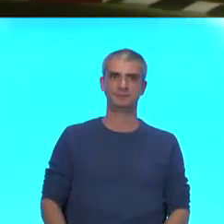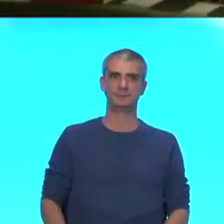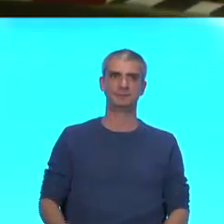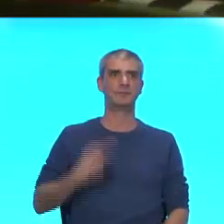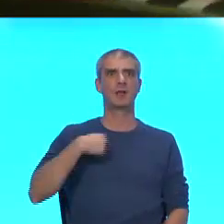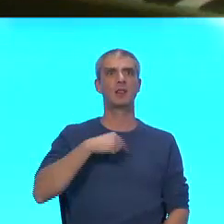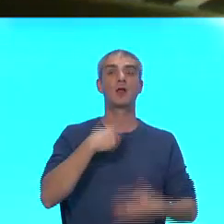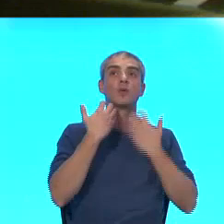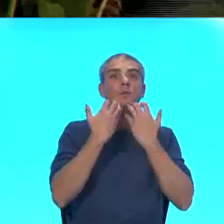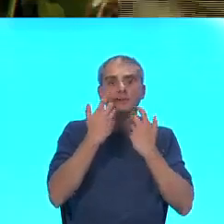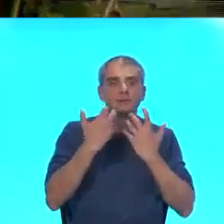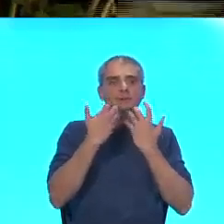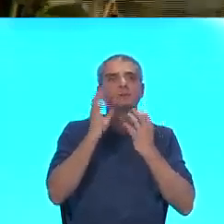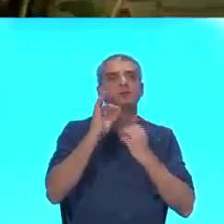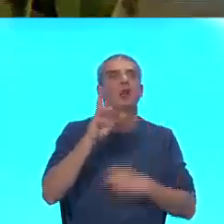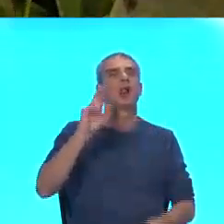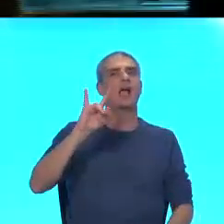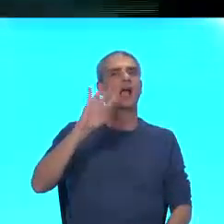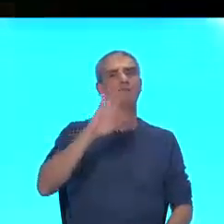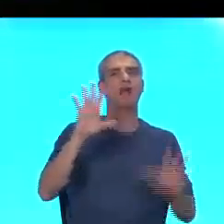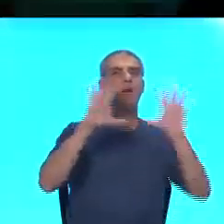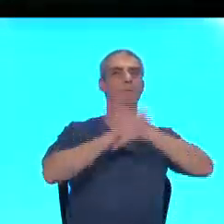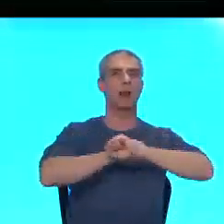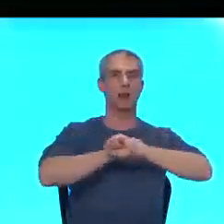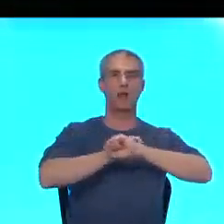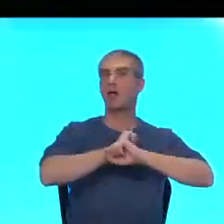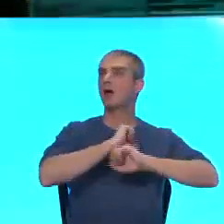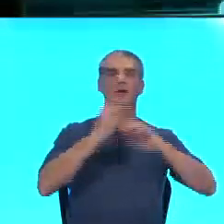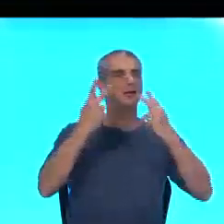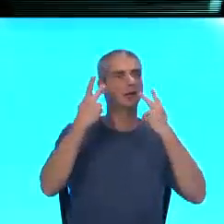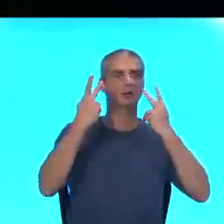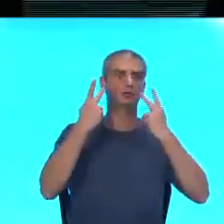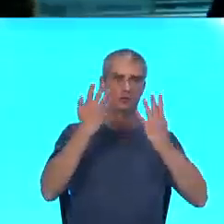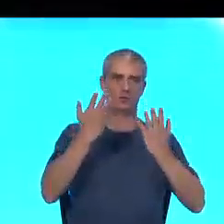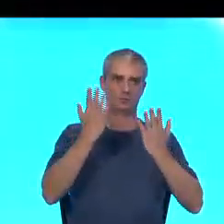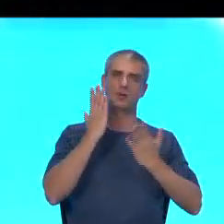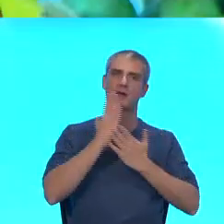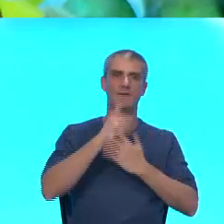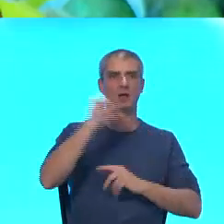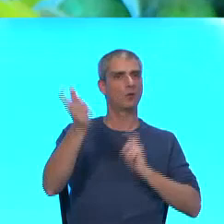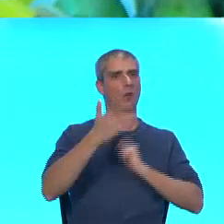אנחנו מספרים את סיפורה של רחביה בלילה, כשהחשובים והנחשבים כבר ישנים.